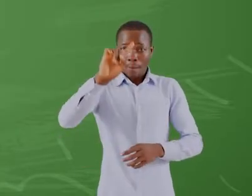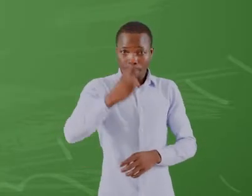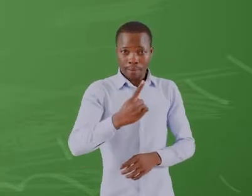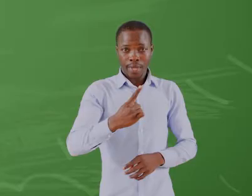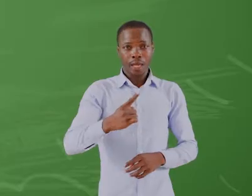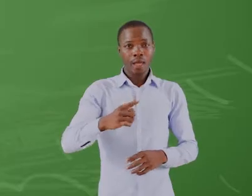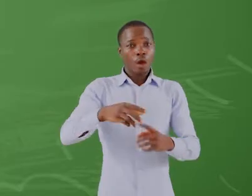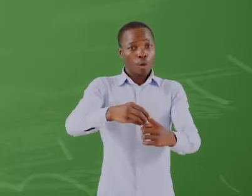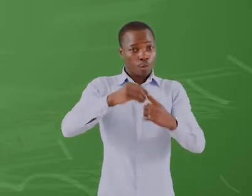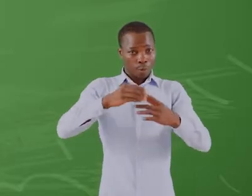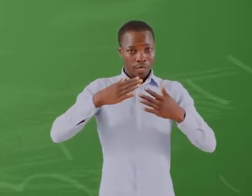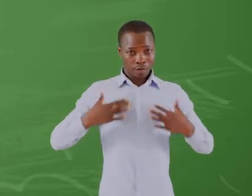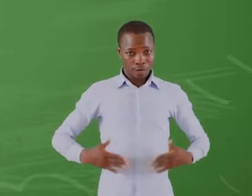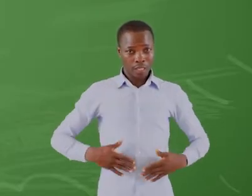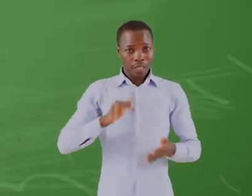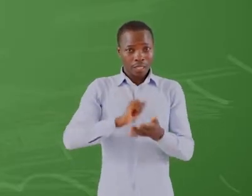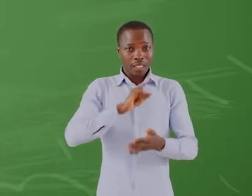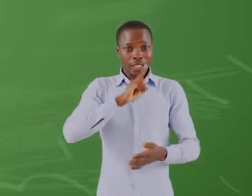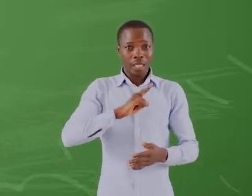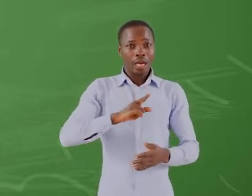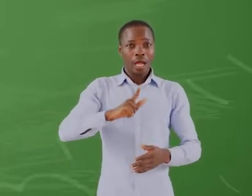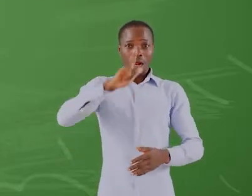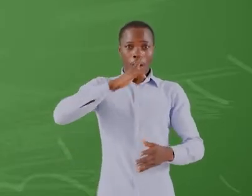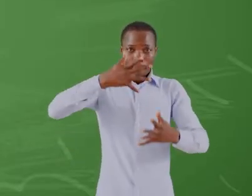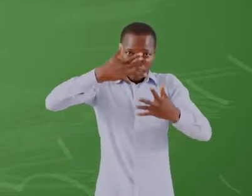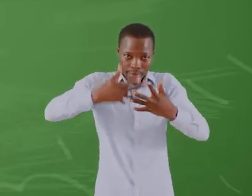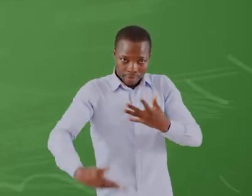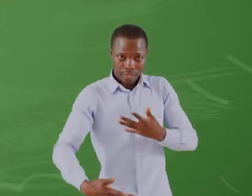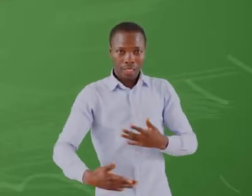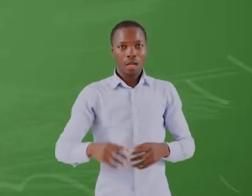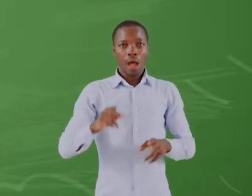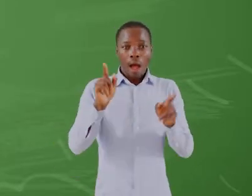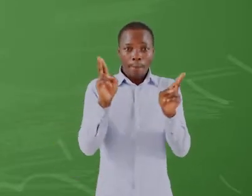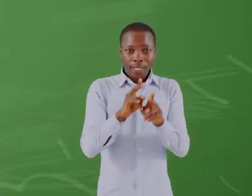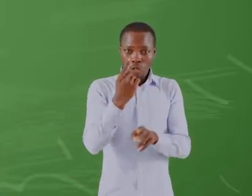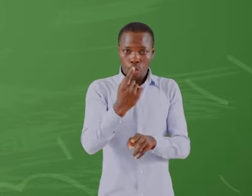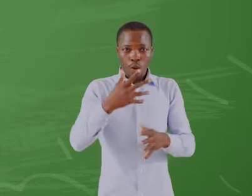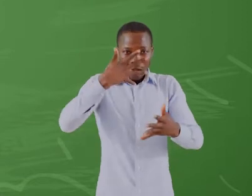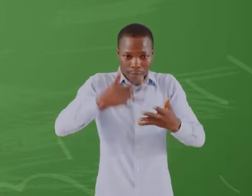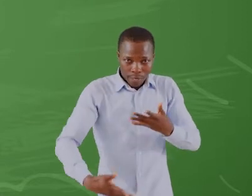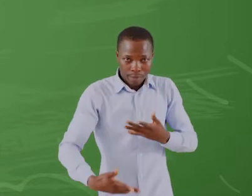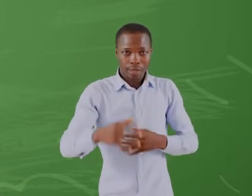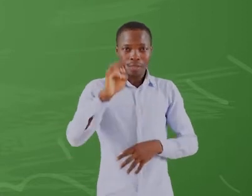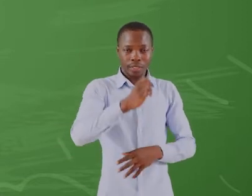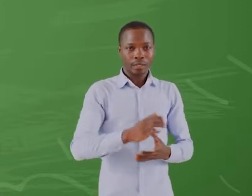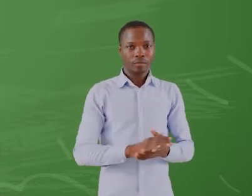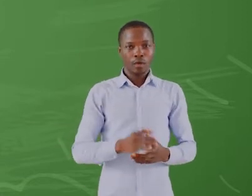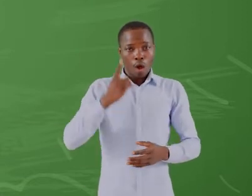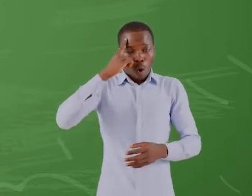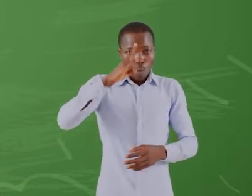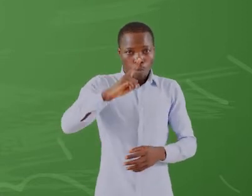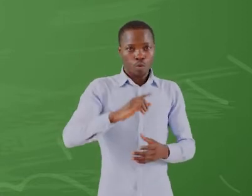des propriétés physiques sera la perméabilité. Donc, en 1, la perméabilité.